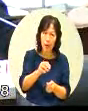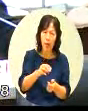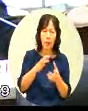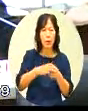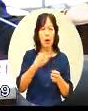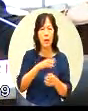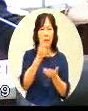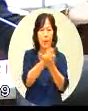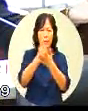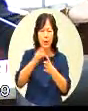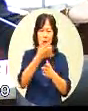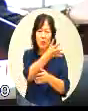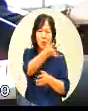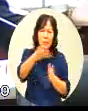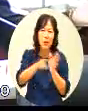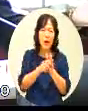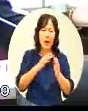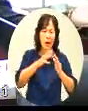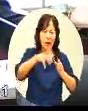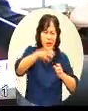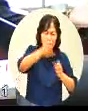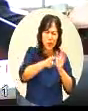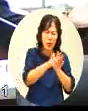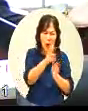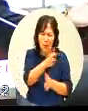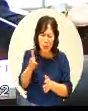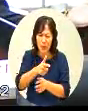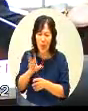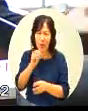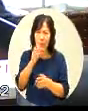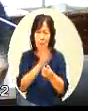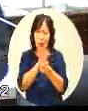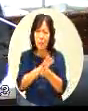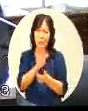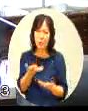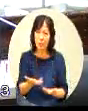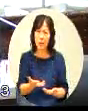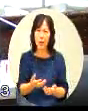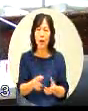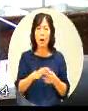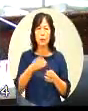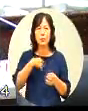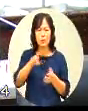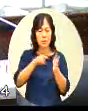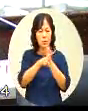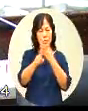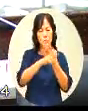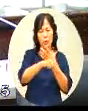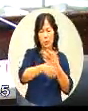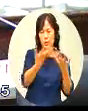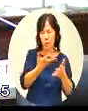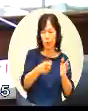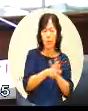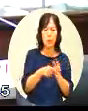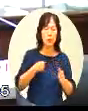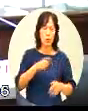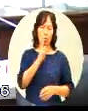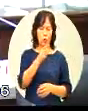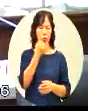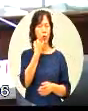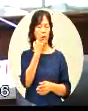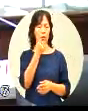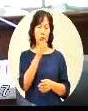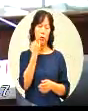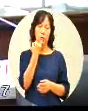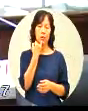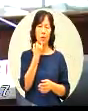卫同仁在问说啊，局长嘛啊，喷药有好不啊？这个是专业的问题，这个不是说我局长讲有好得不